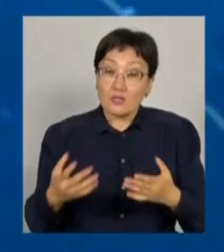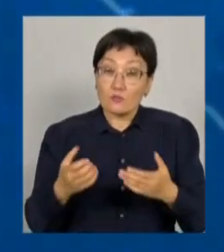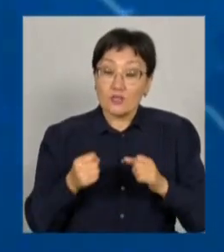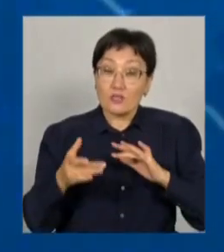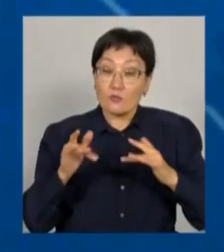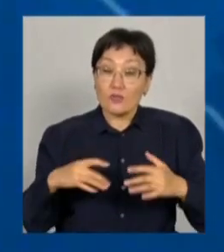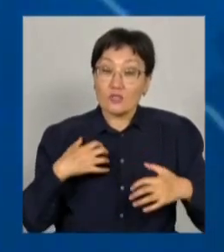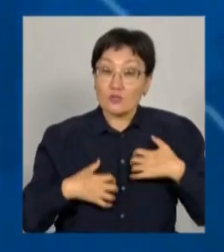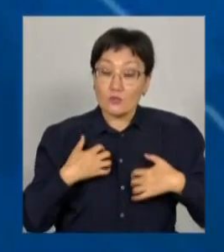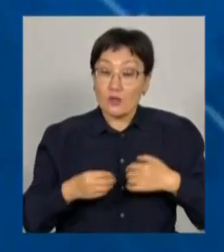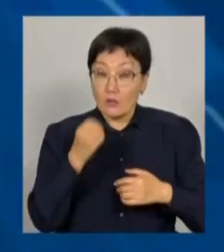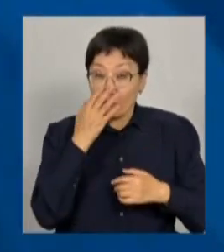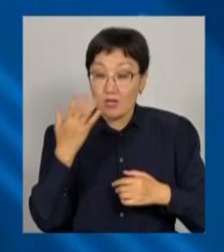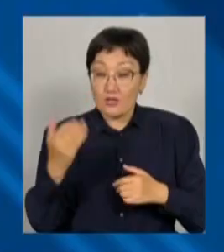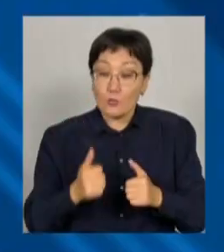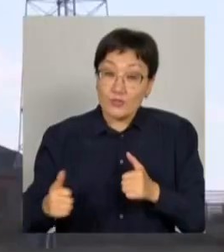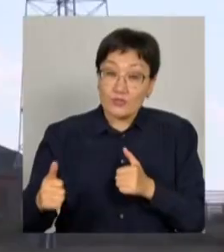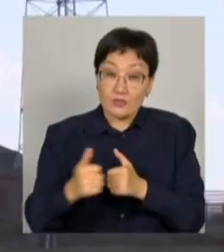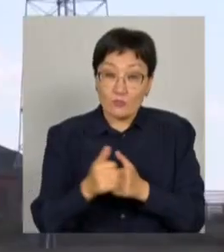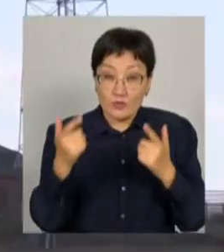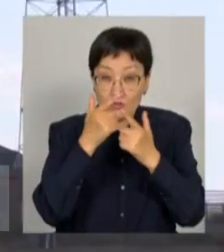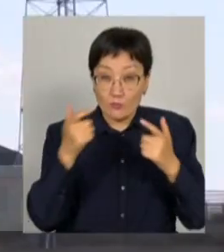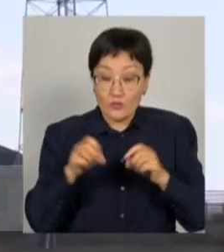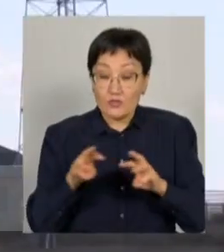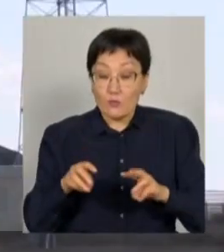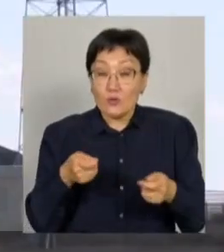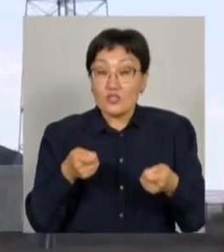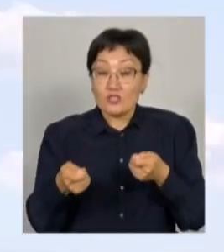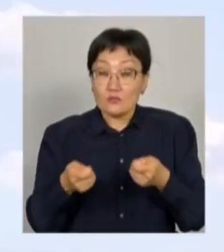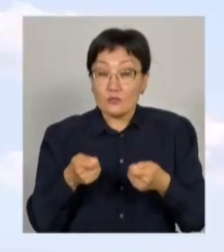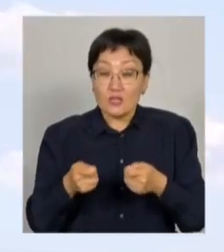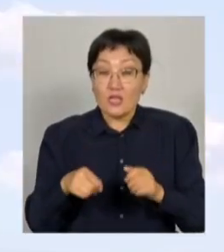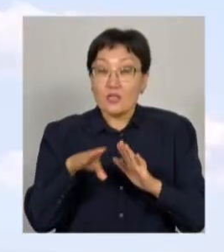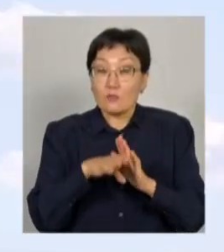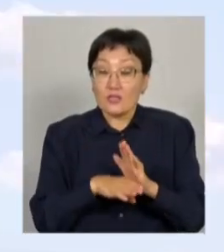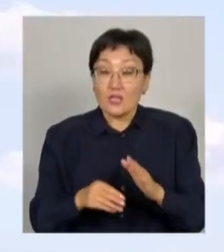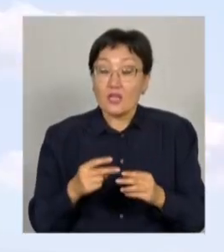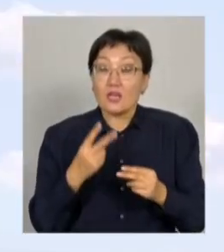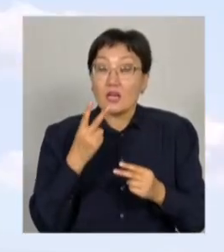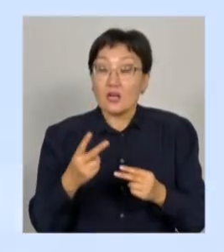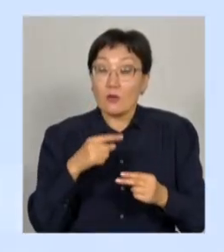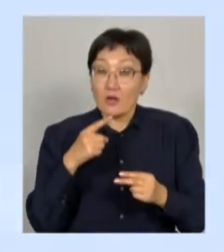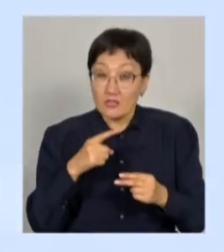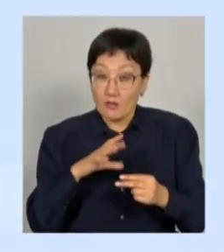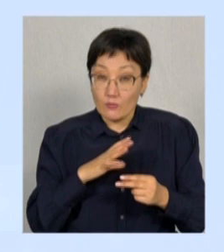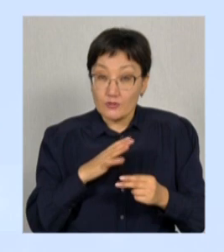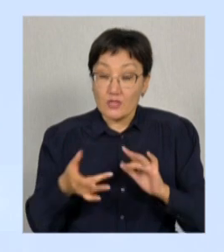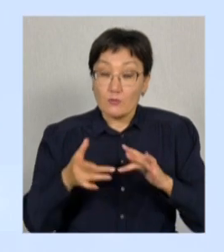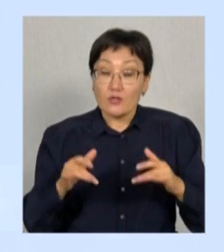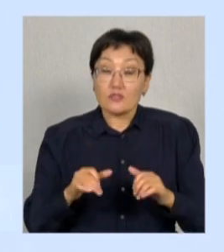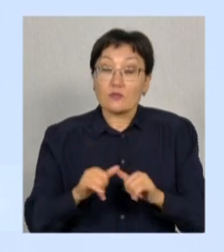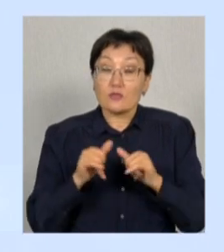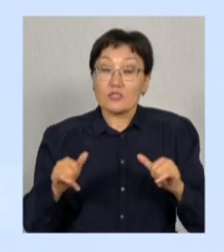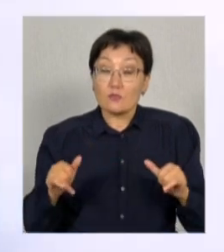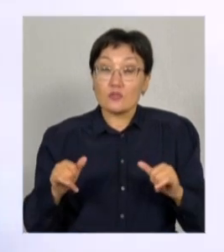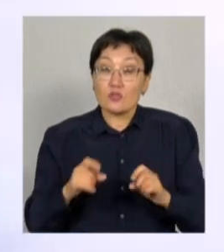жылдамдығы жапондықтардың өзін басып озды деген мәлімдемесін ведомство басшысы рейтингке қарап айтқанмын деп ақталды. Цифрлық даму,